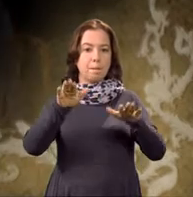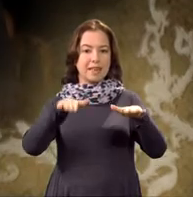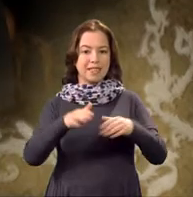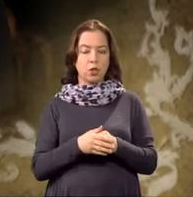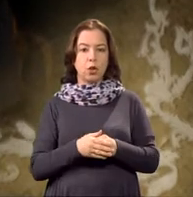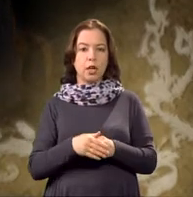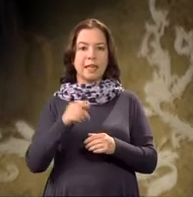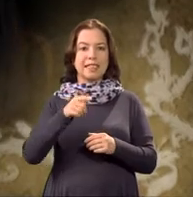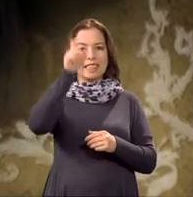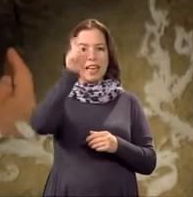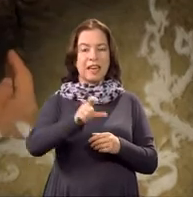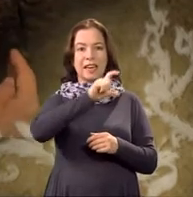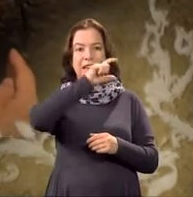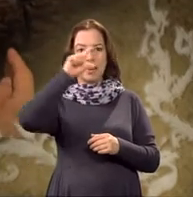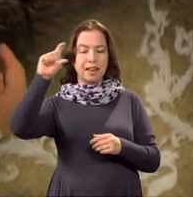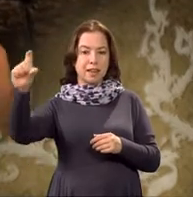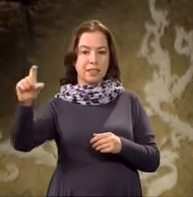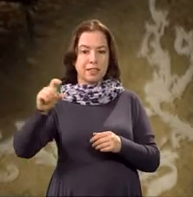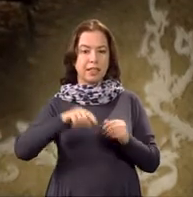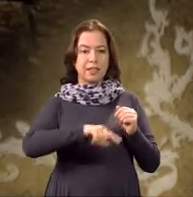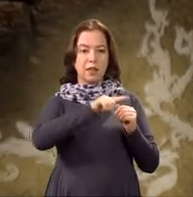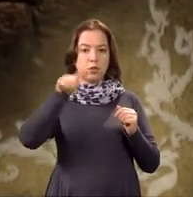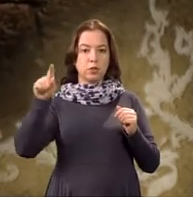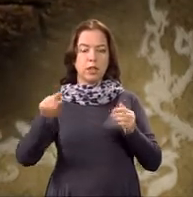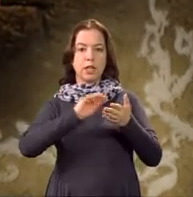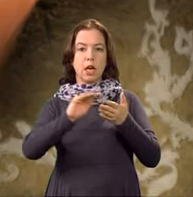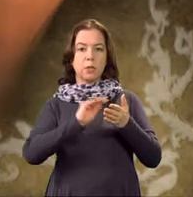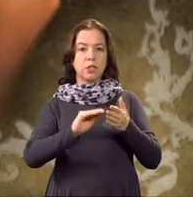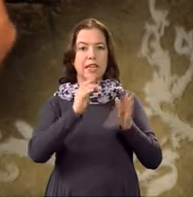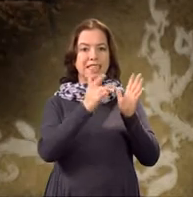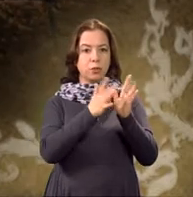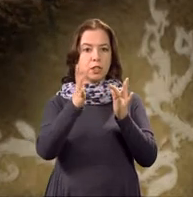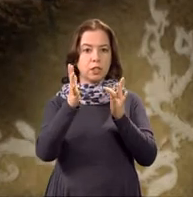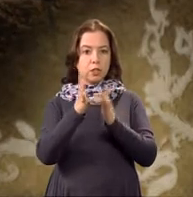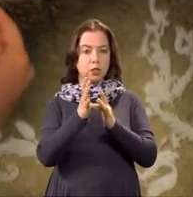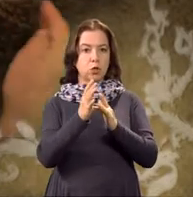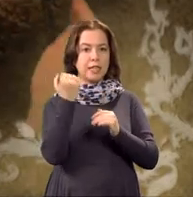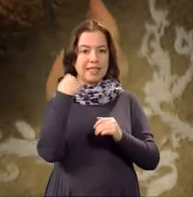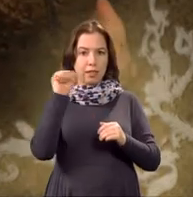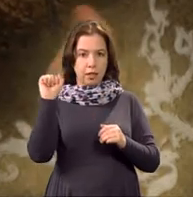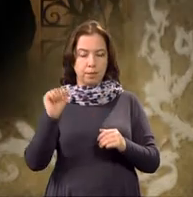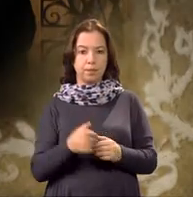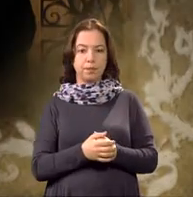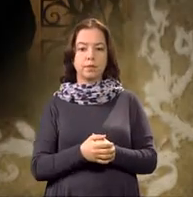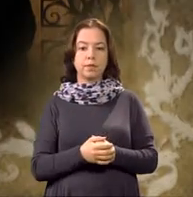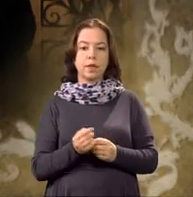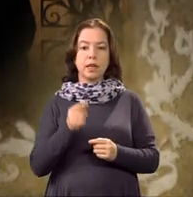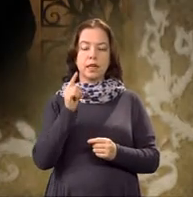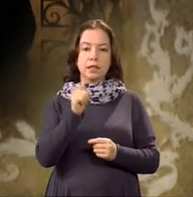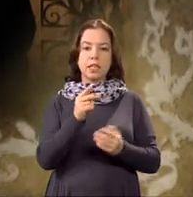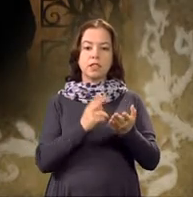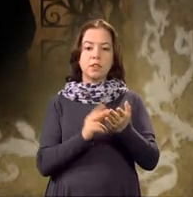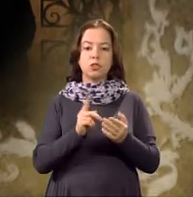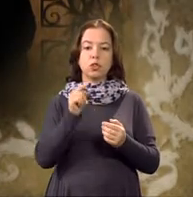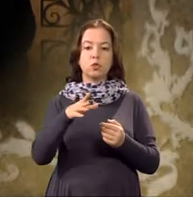на узвищі, що символізує Голгофу. І надписи «Ісус Христос Ніка». Пряме свідчення того, що